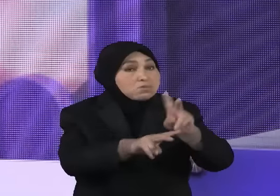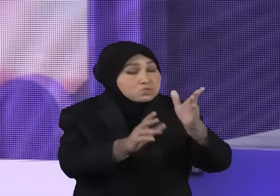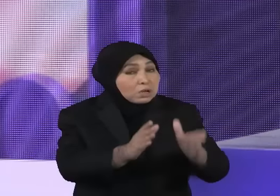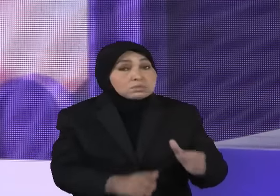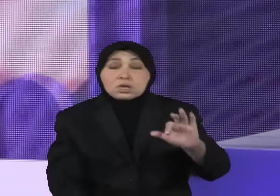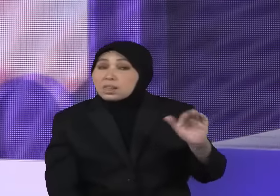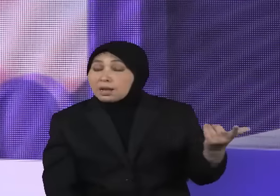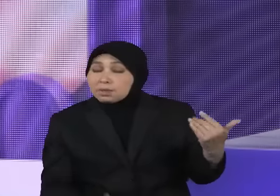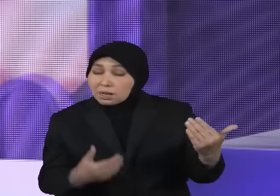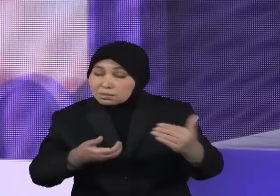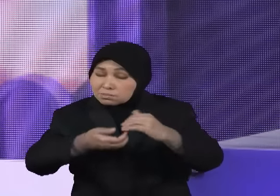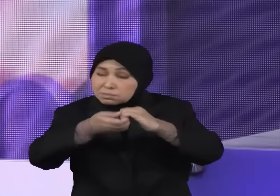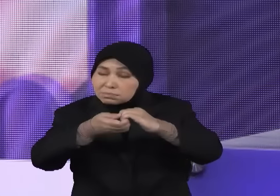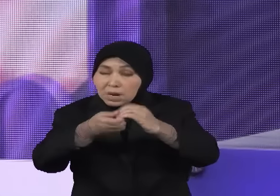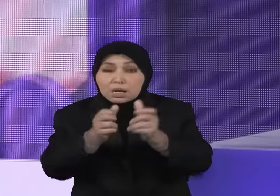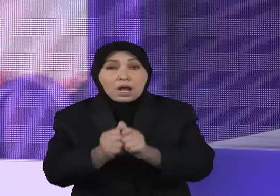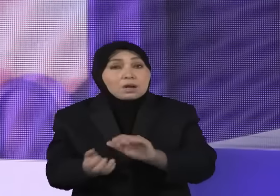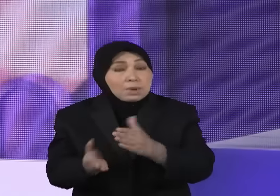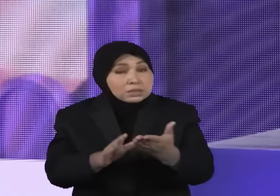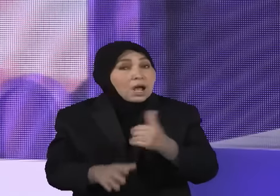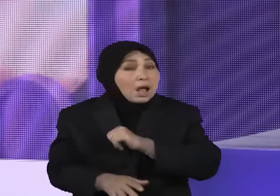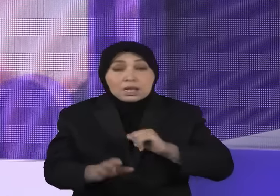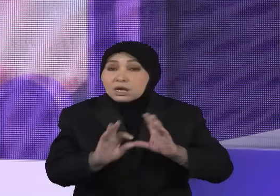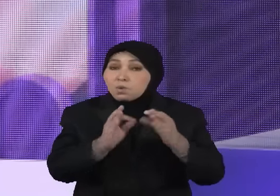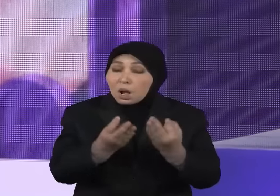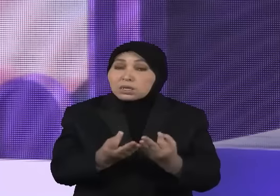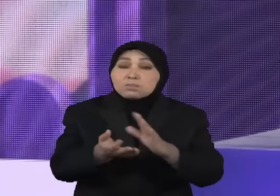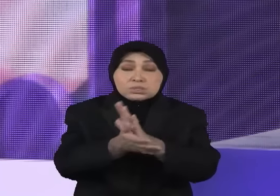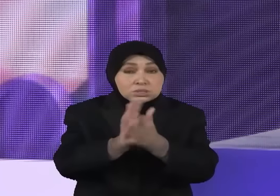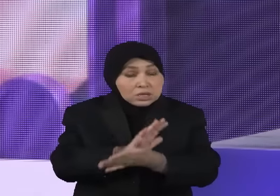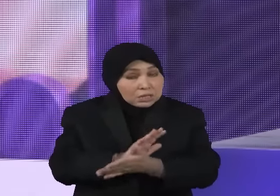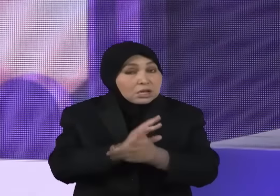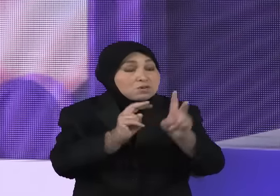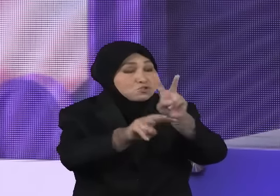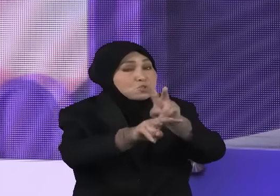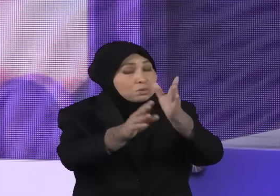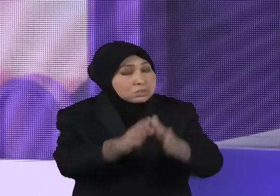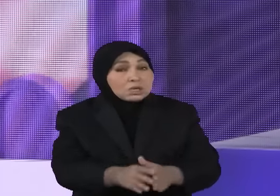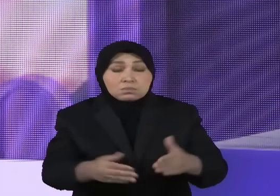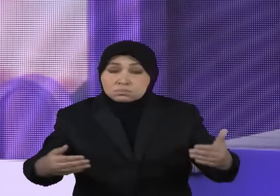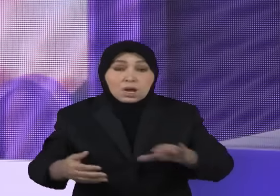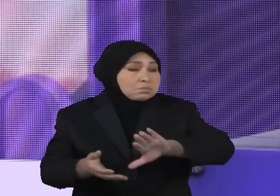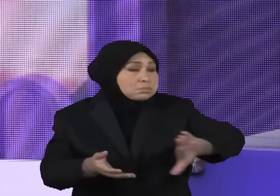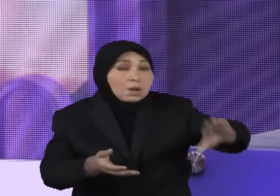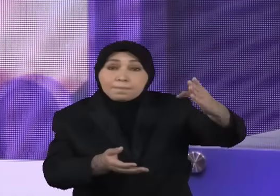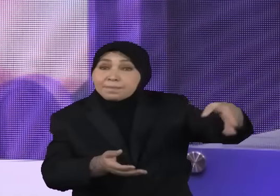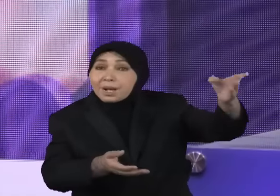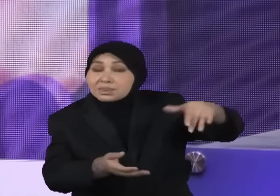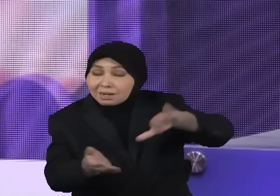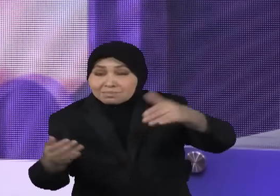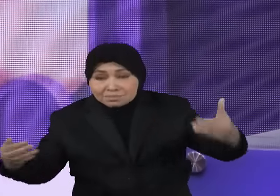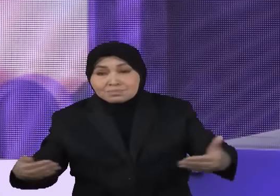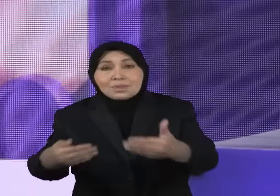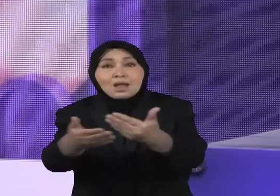ya, yang dekat dengan si mati, maksudnya ahli keluarga, menjadi saksi yang seterusnya untuk menyatakan